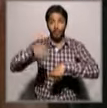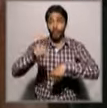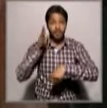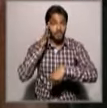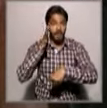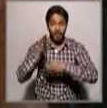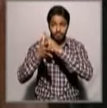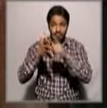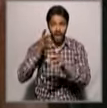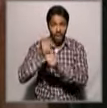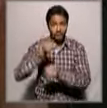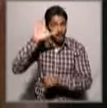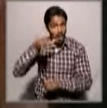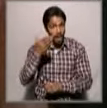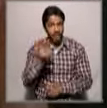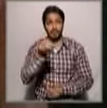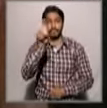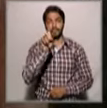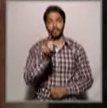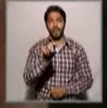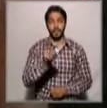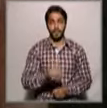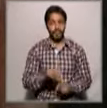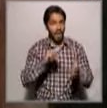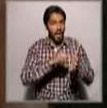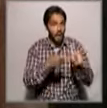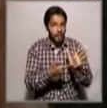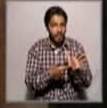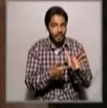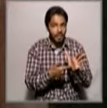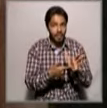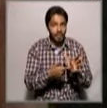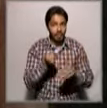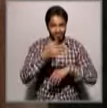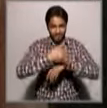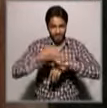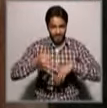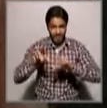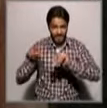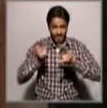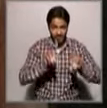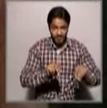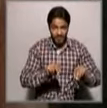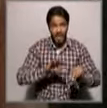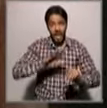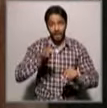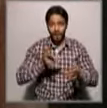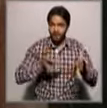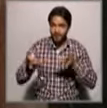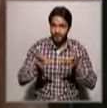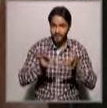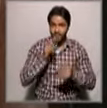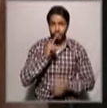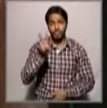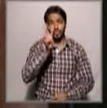استاذ احمد وطي التلفزيون. ايوه. الصلاة عاملة معاك ايه دلوقتي؟ بتصلي وملتزم في الصلاة وفي اوقاتها كما انت، ولا ايه اللي